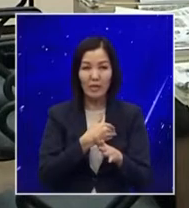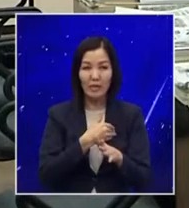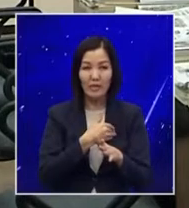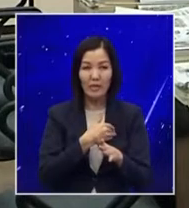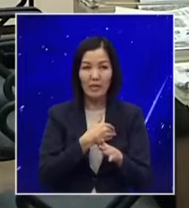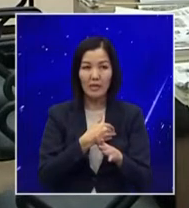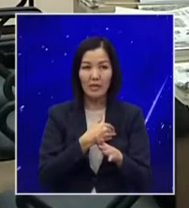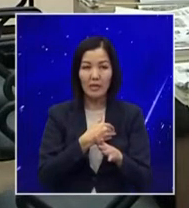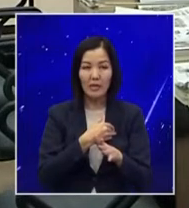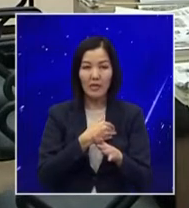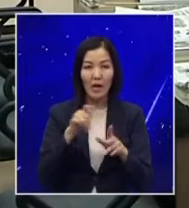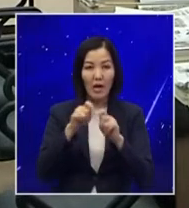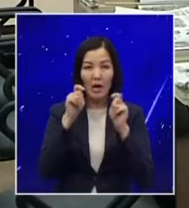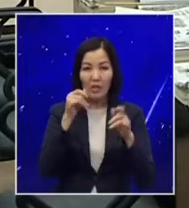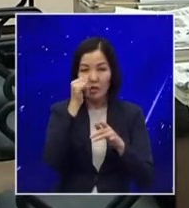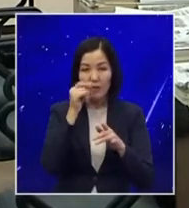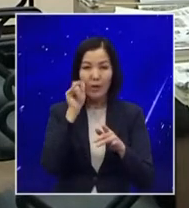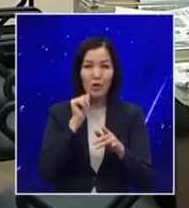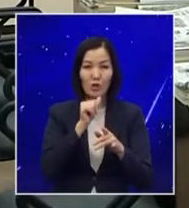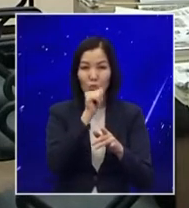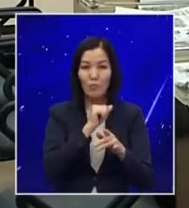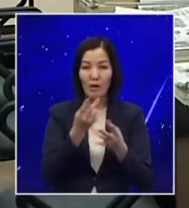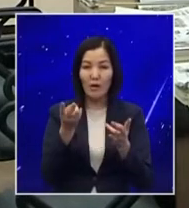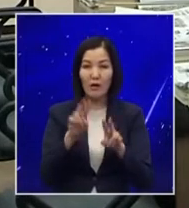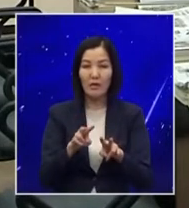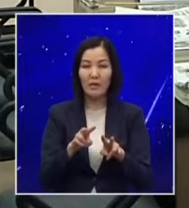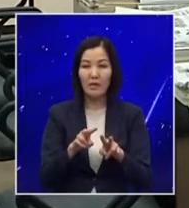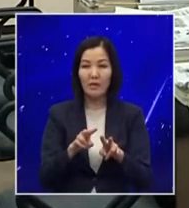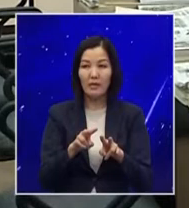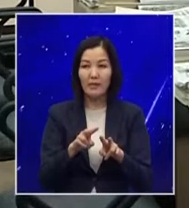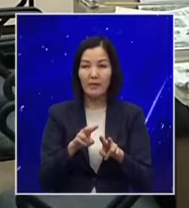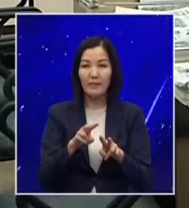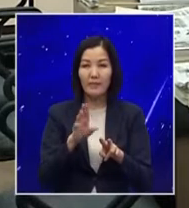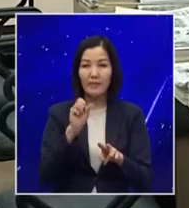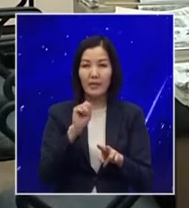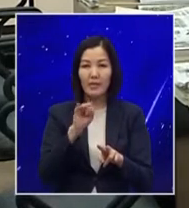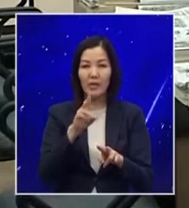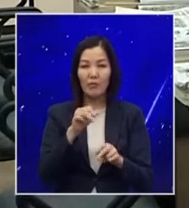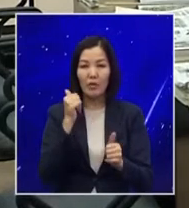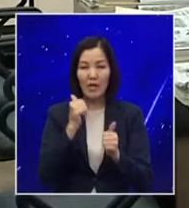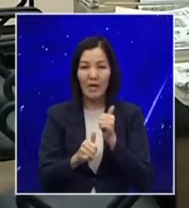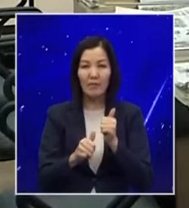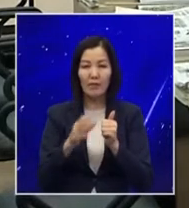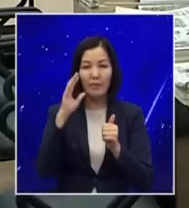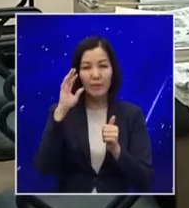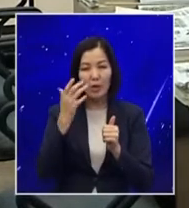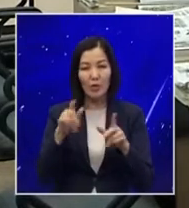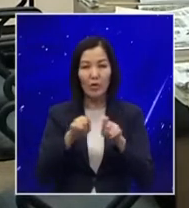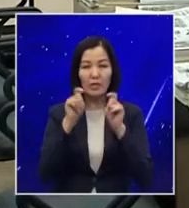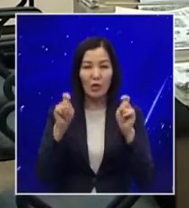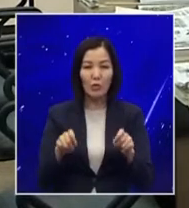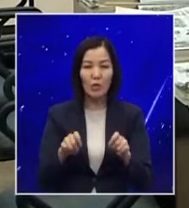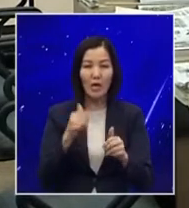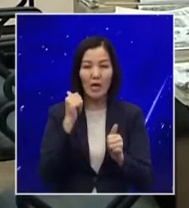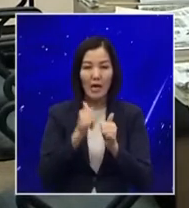тастап қояды оны. Жұмбақ күйде ғана қалдырып кетеді. Ал Сайын Мұратбековтың ерекшелігі сол әрбір кейіпкердің психологиясын ашуға,